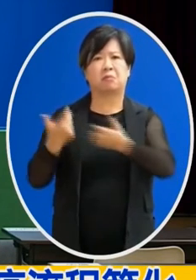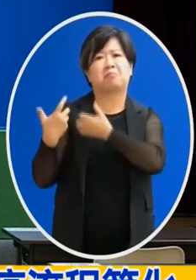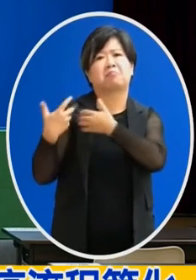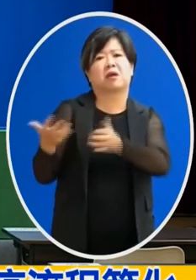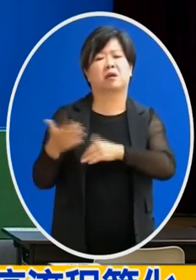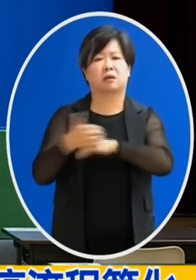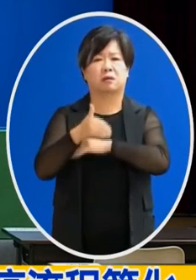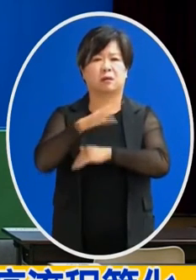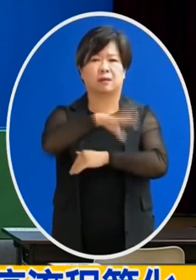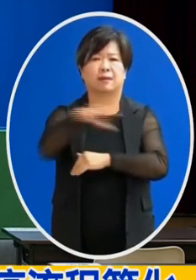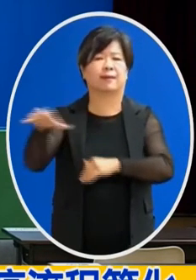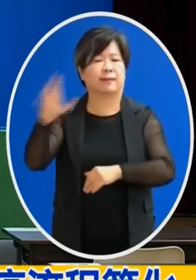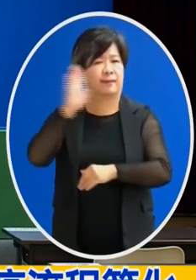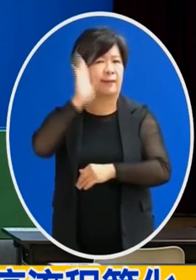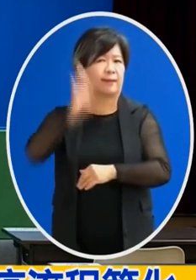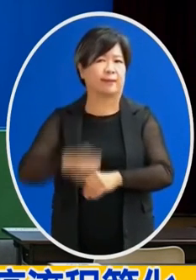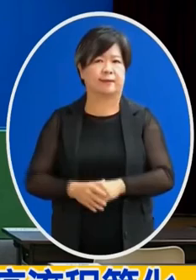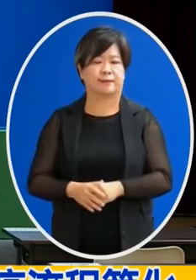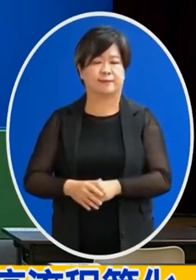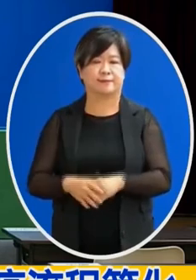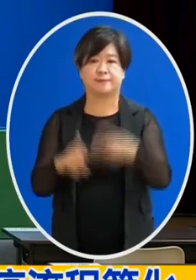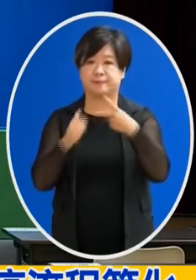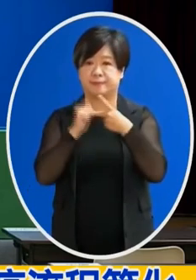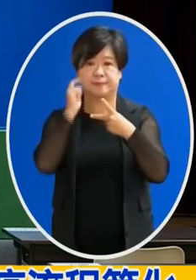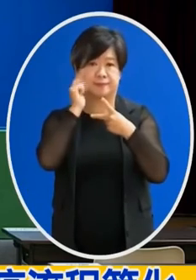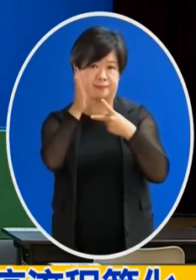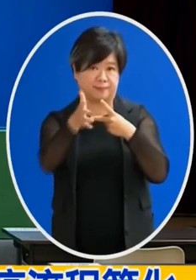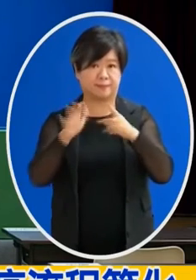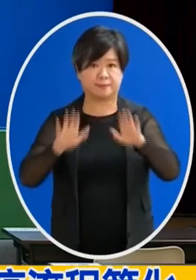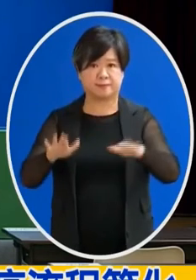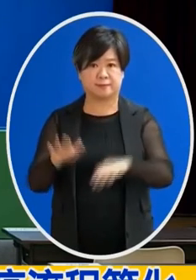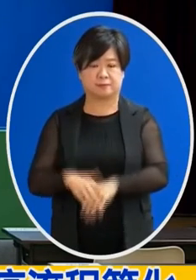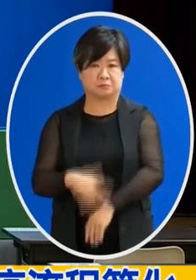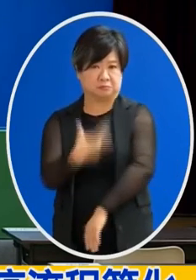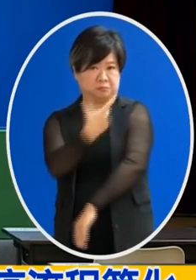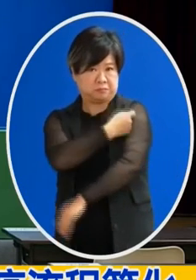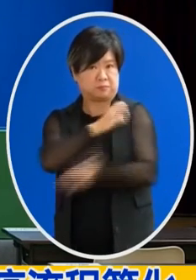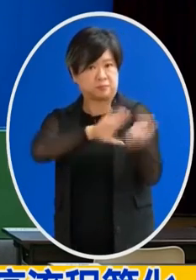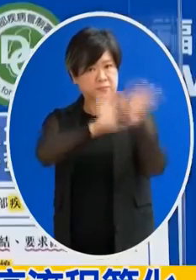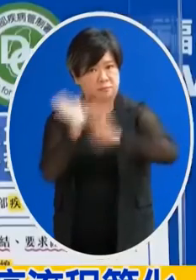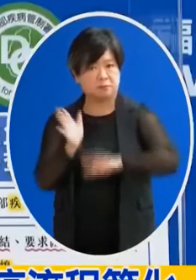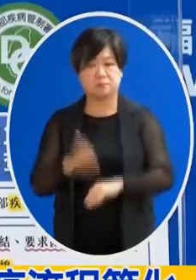您怎么看？这是第一个问题。第二个问题想请问目前疫苗施打的状况。